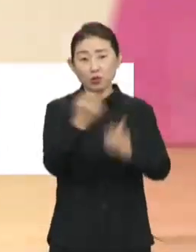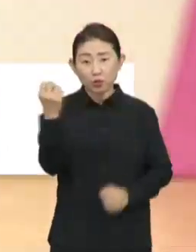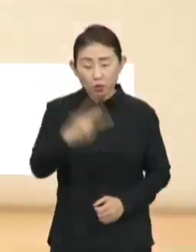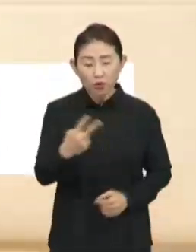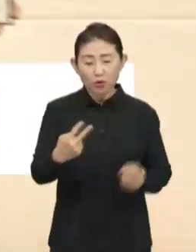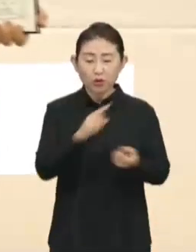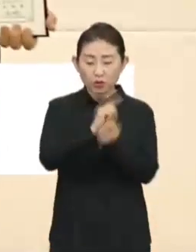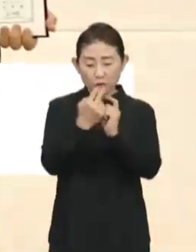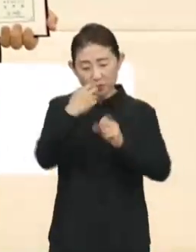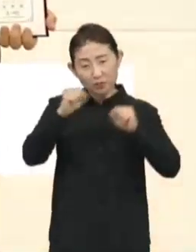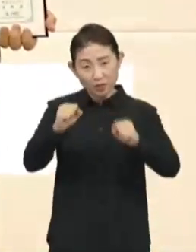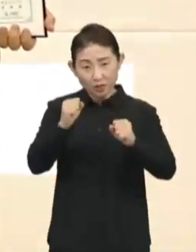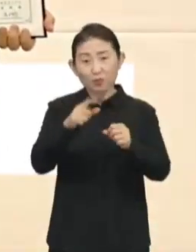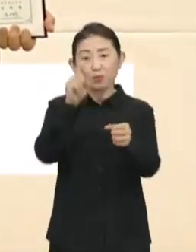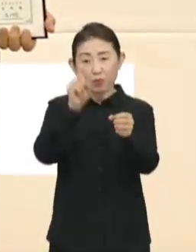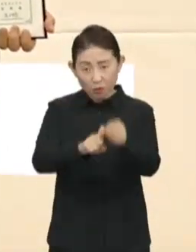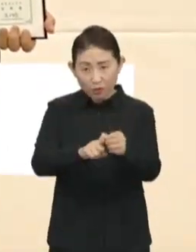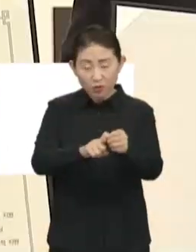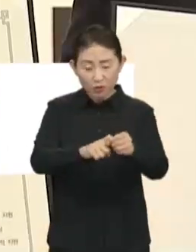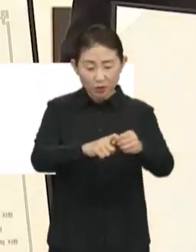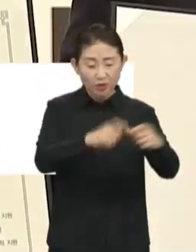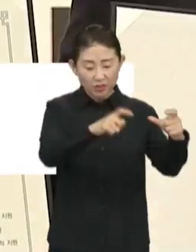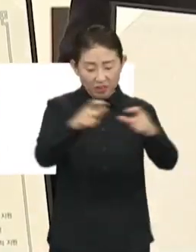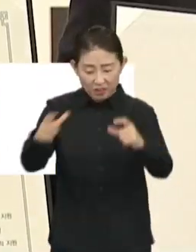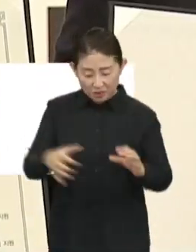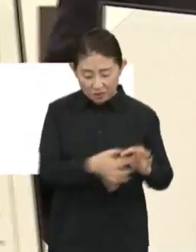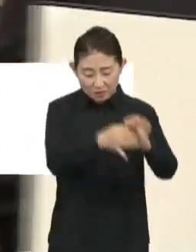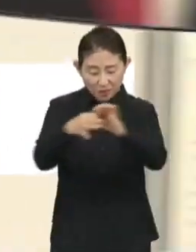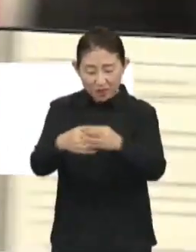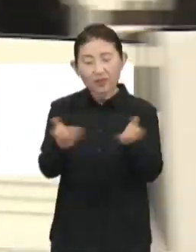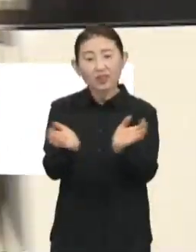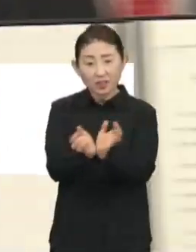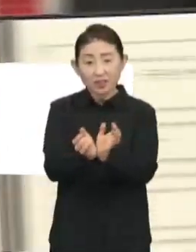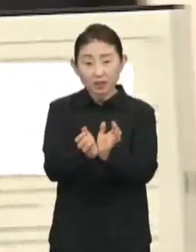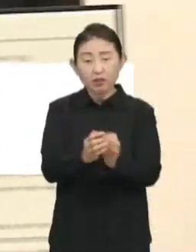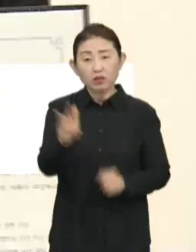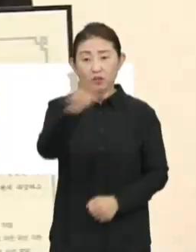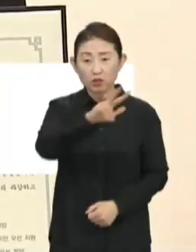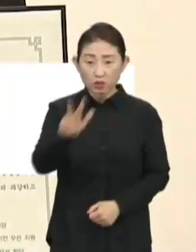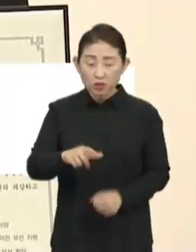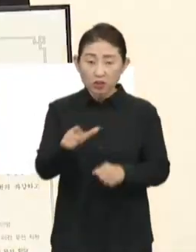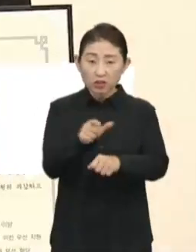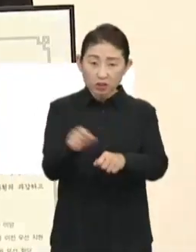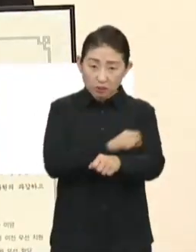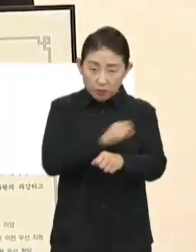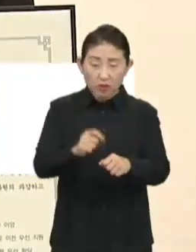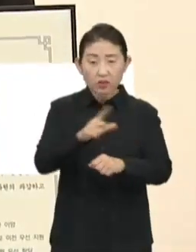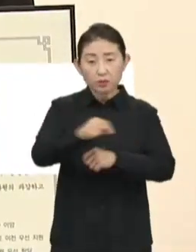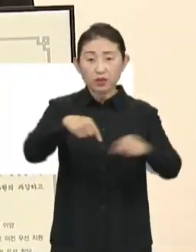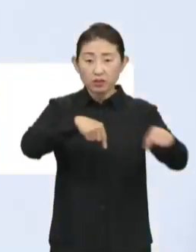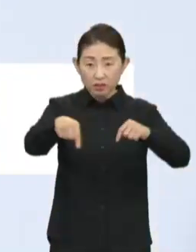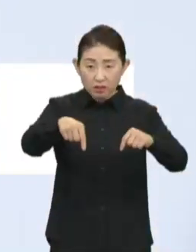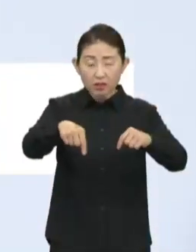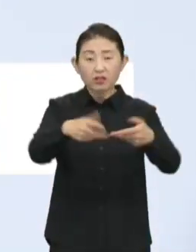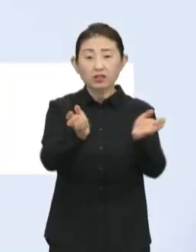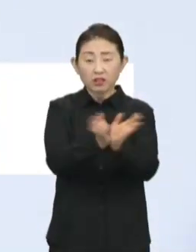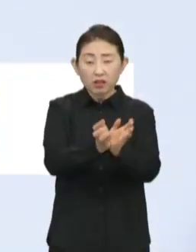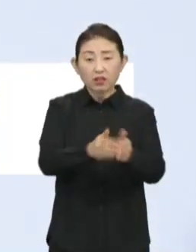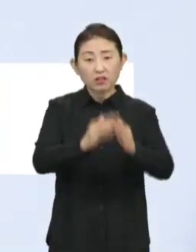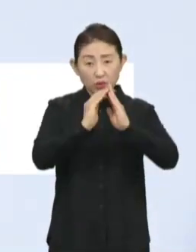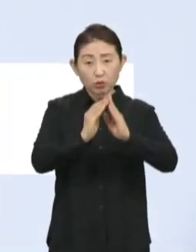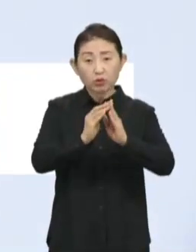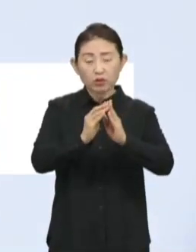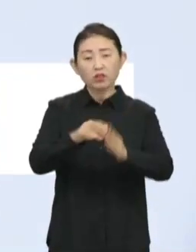상생 협력을 선도하기 위한 초광역 협력 추진 기구로 전국에서 특별 지자체 설치가 승인된 건 이번이